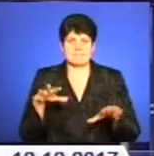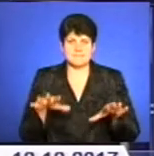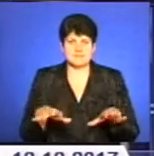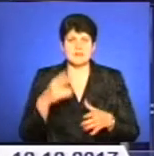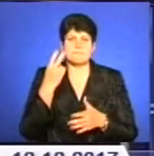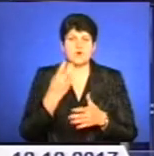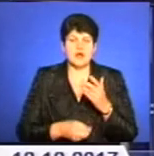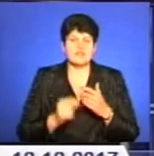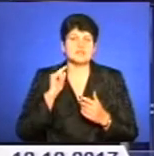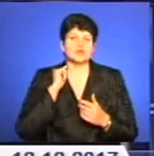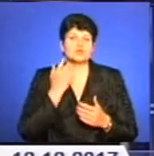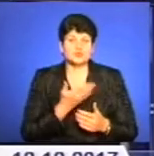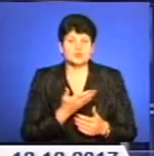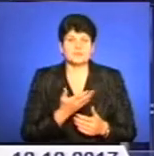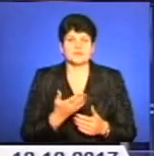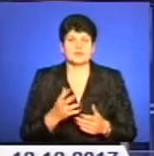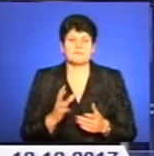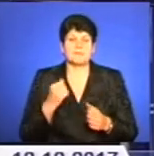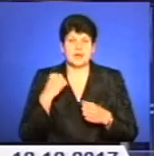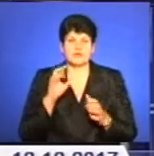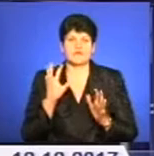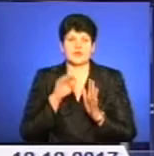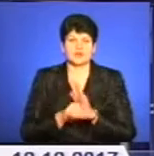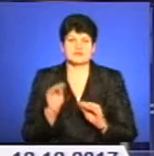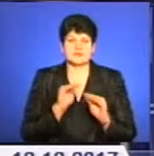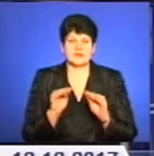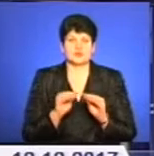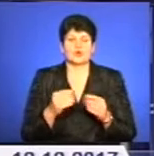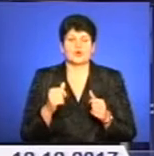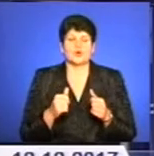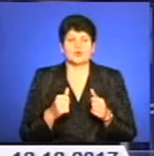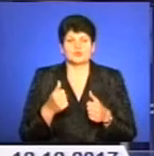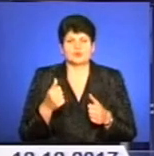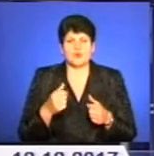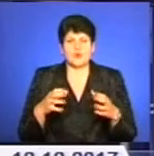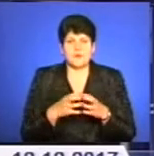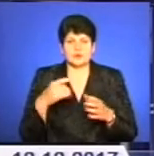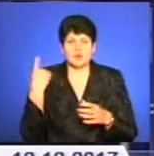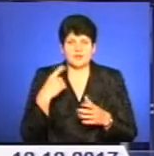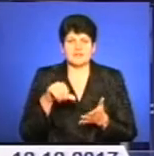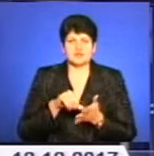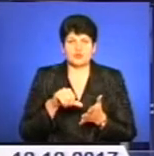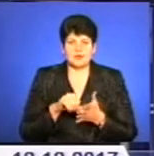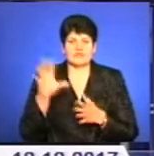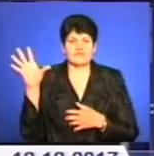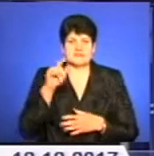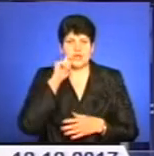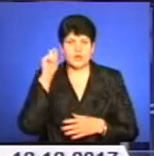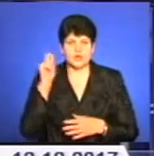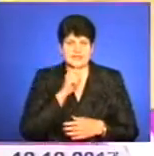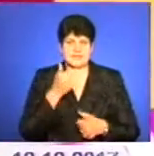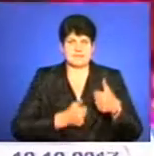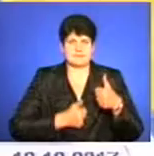з Луцька. Переможці турніру увійдуть до складу збірної команди області, яка виступатиме на змаганнях всеукраїнського